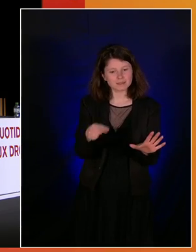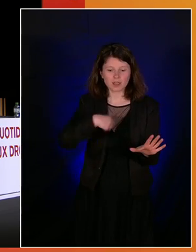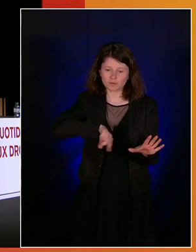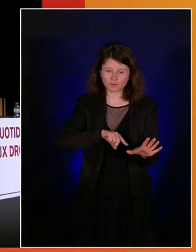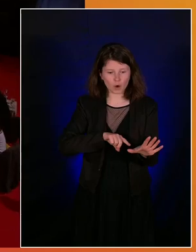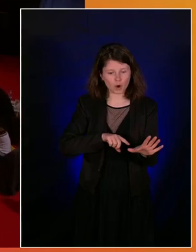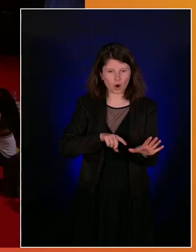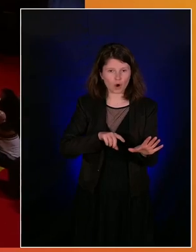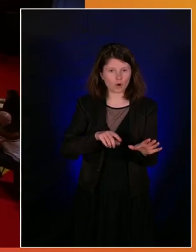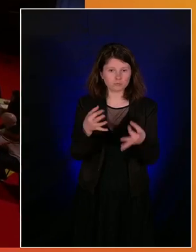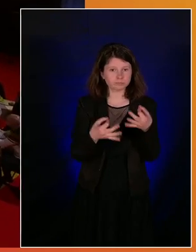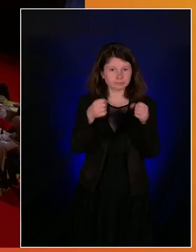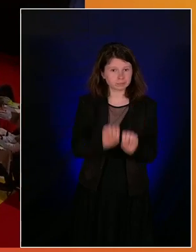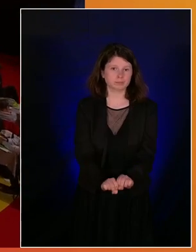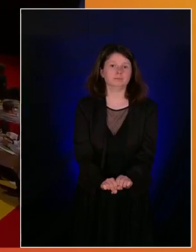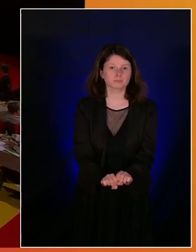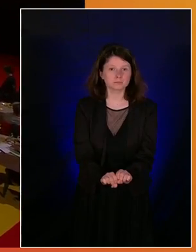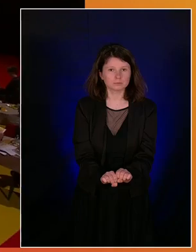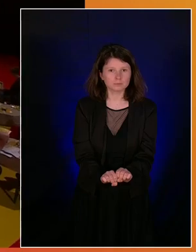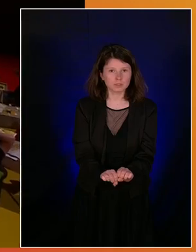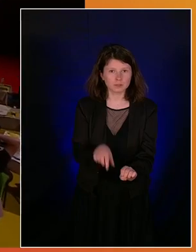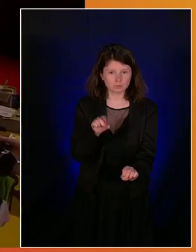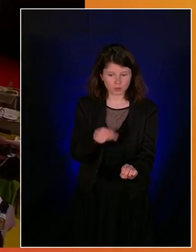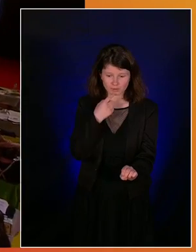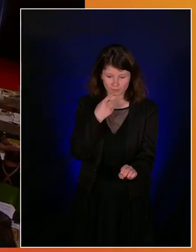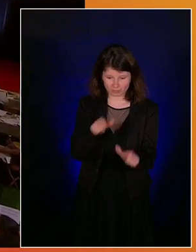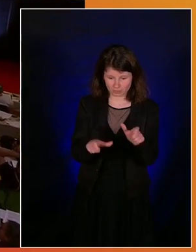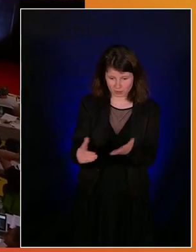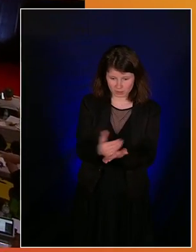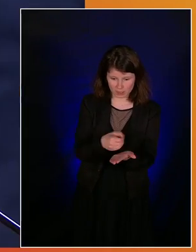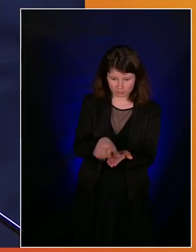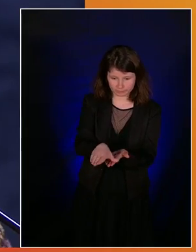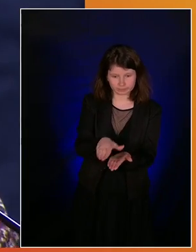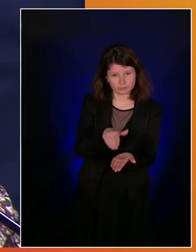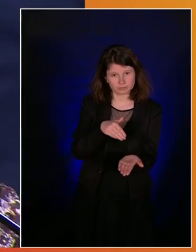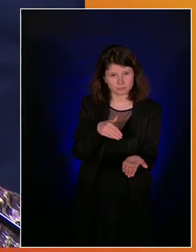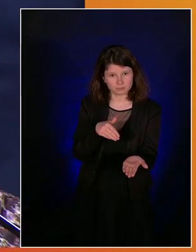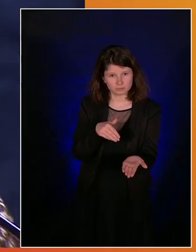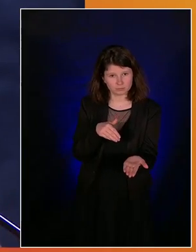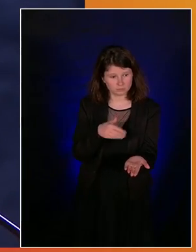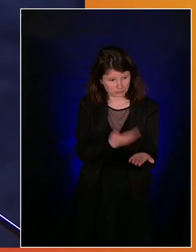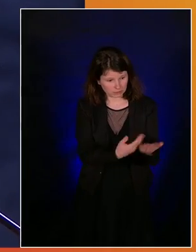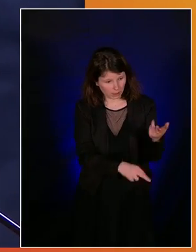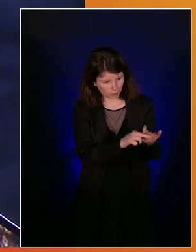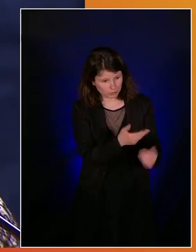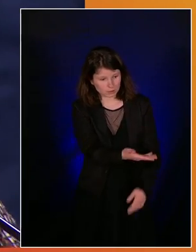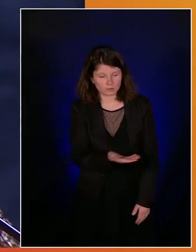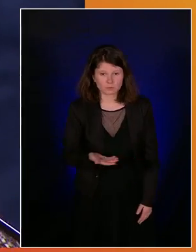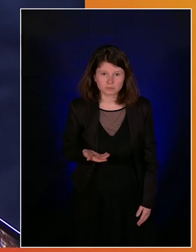judiciaire alors une liquidation judiciaire et licencié notre salarié voilà où on en est